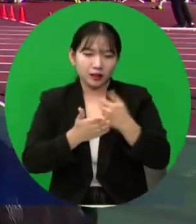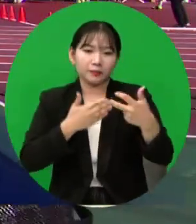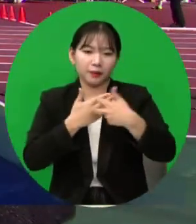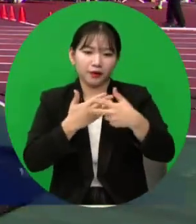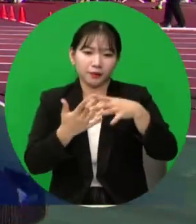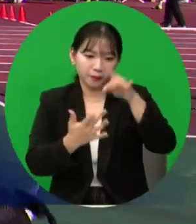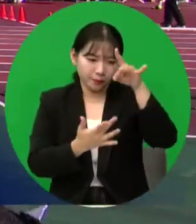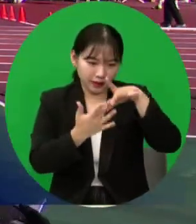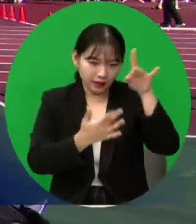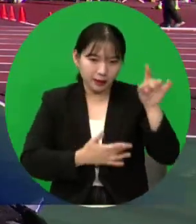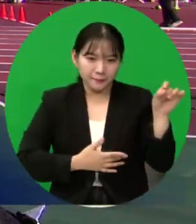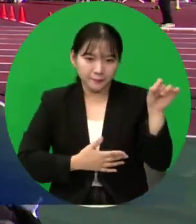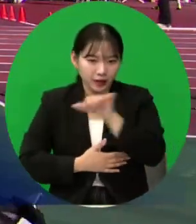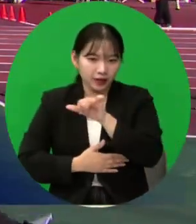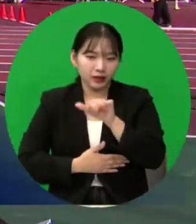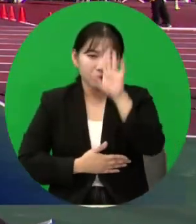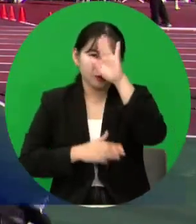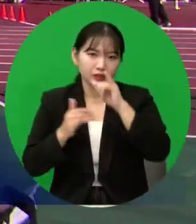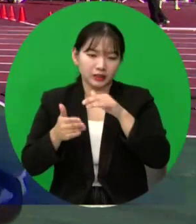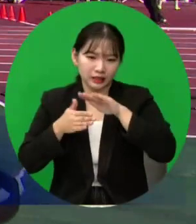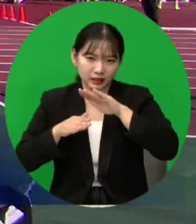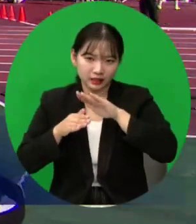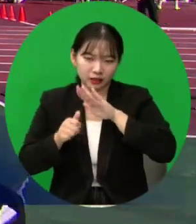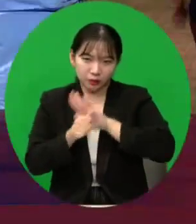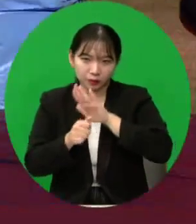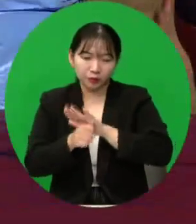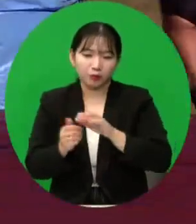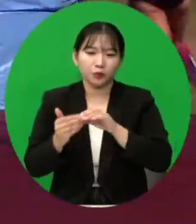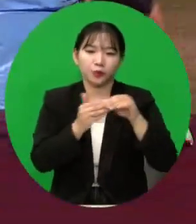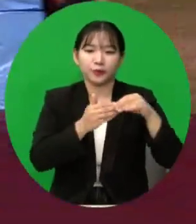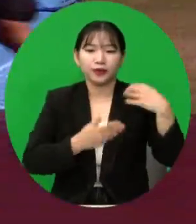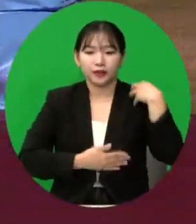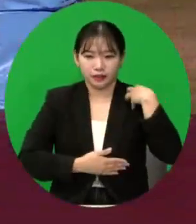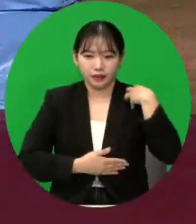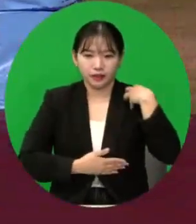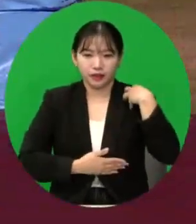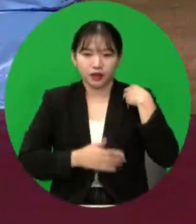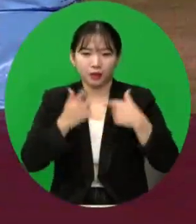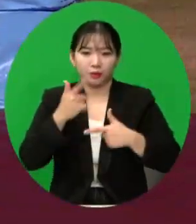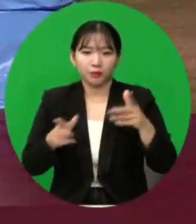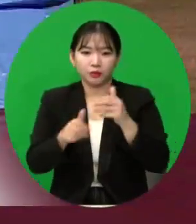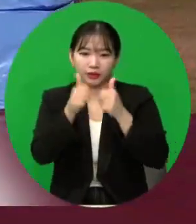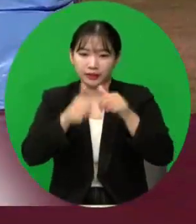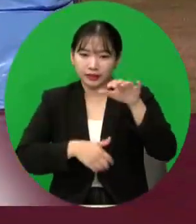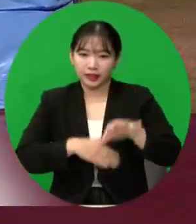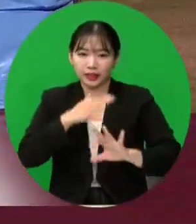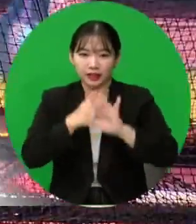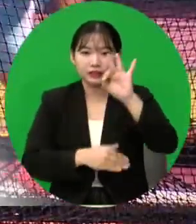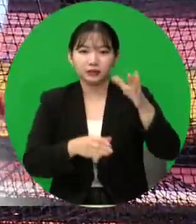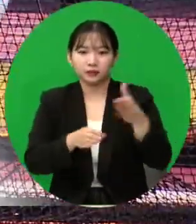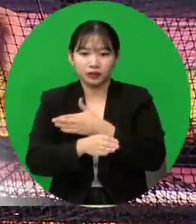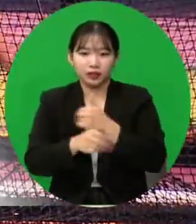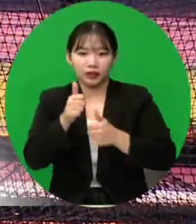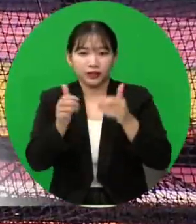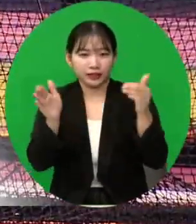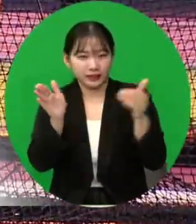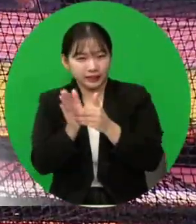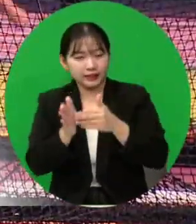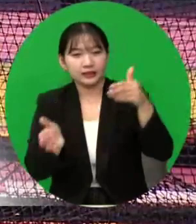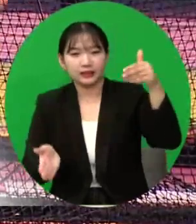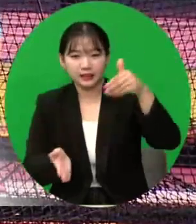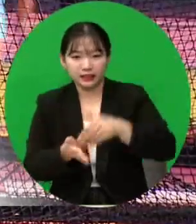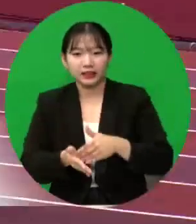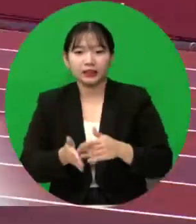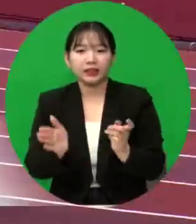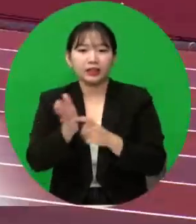병원을 선정을 해서 빠르게 환자를 처치하고 이송하는 역할을. 목포 종합경기장에는 이른 아침부터 경기가 끝나는